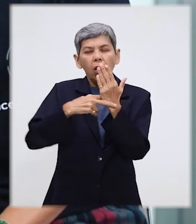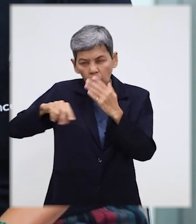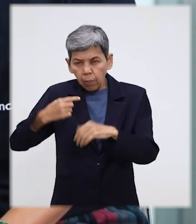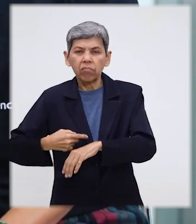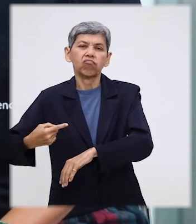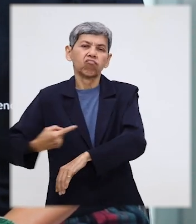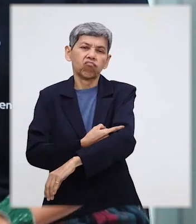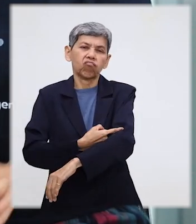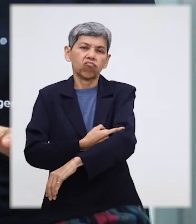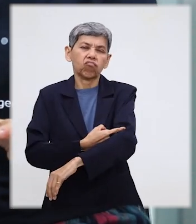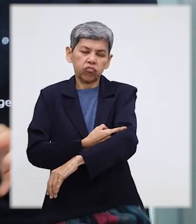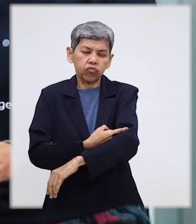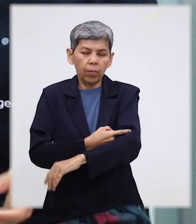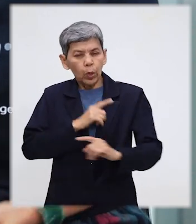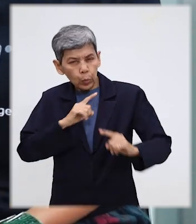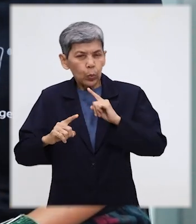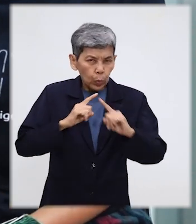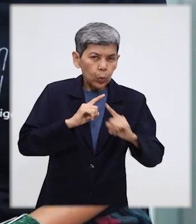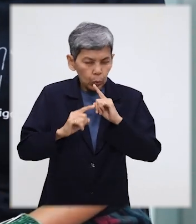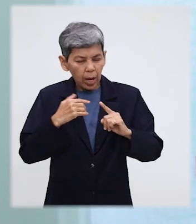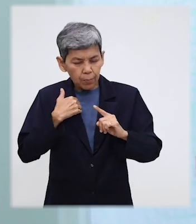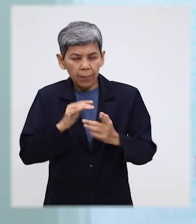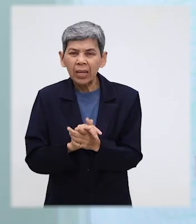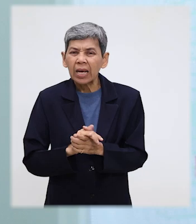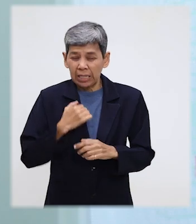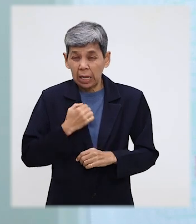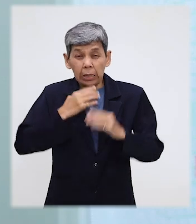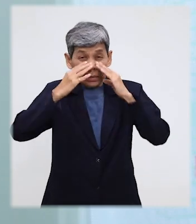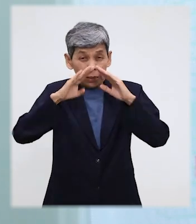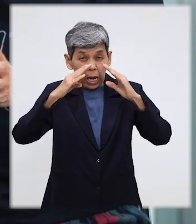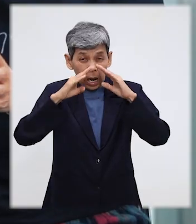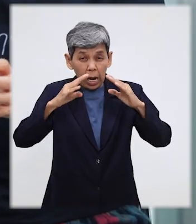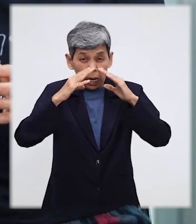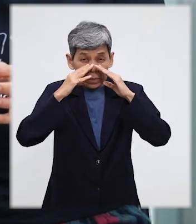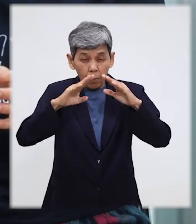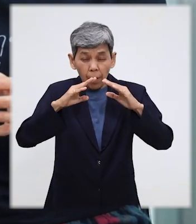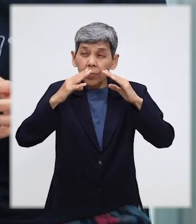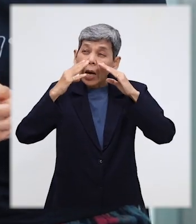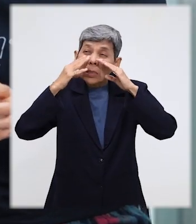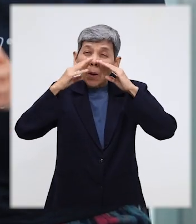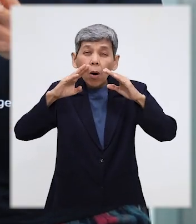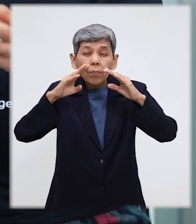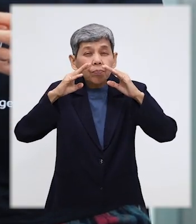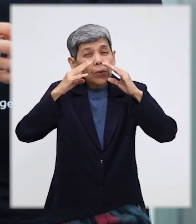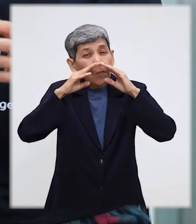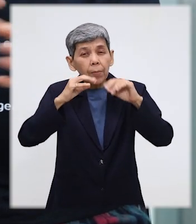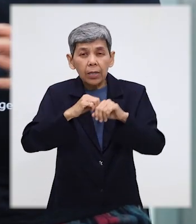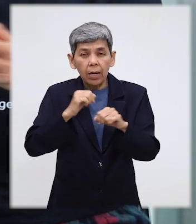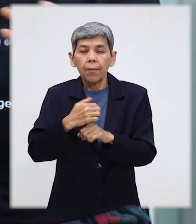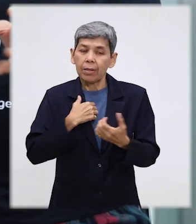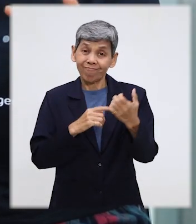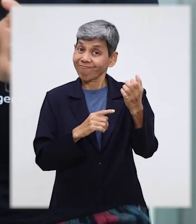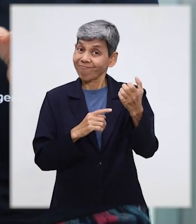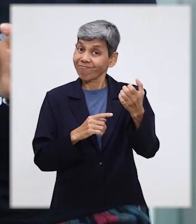คมีแต่ว่าเขาก็ยังติดต่อจนถึงทุกวันนี้คนสายตาเนี่ยเขาจะใช้โทรศัพ